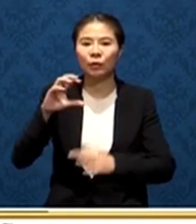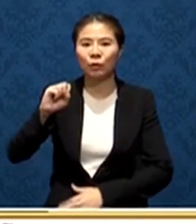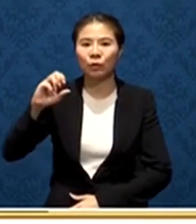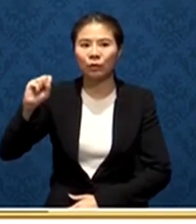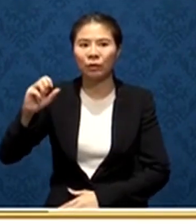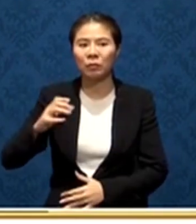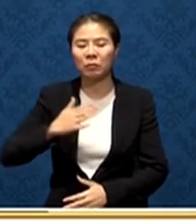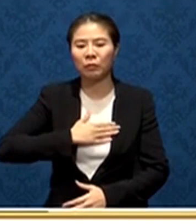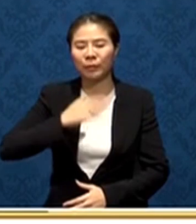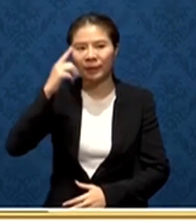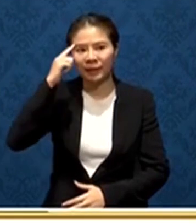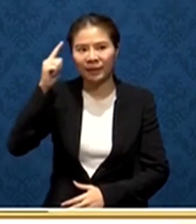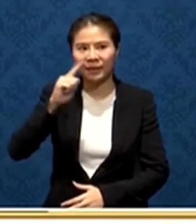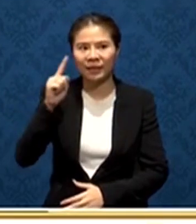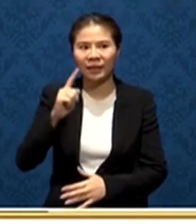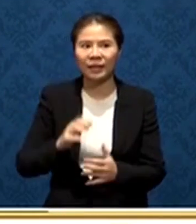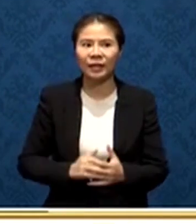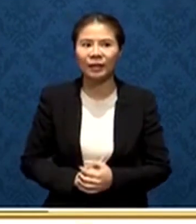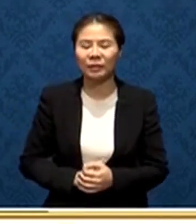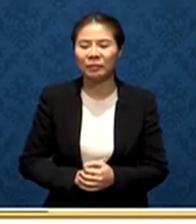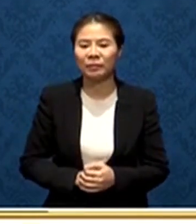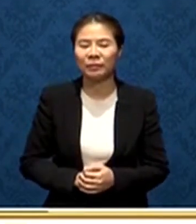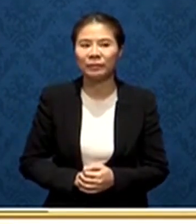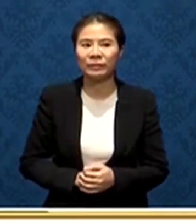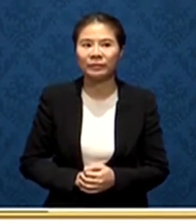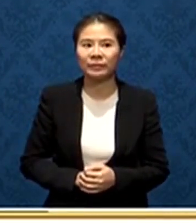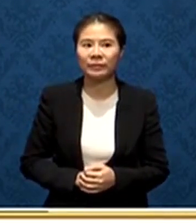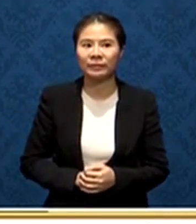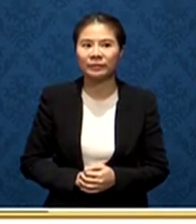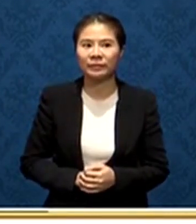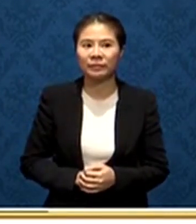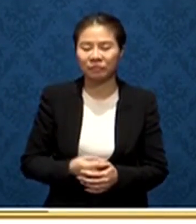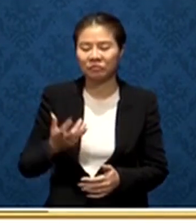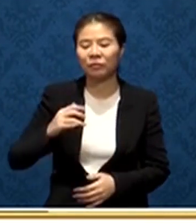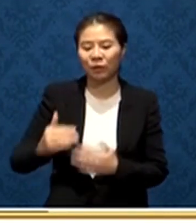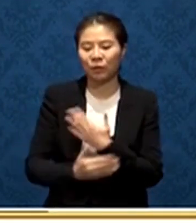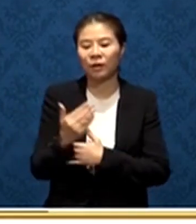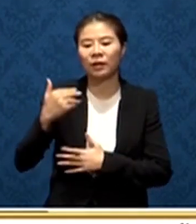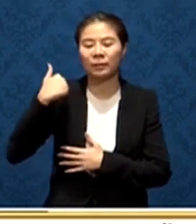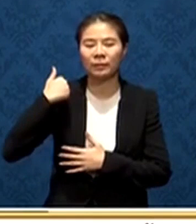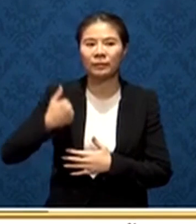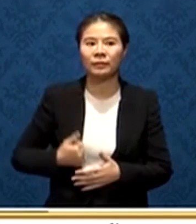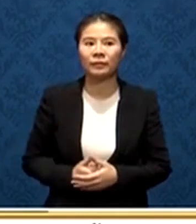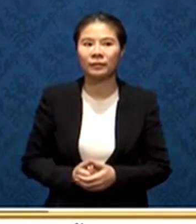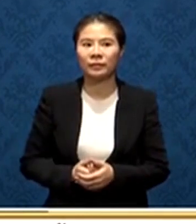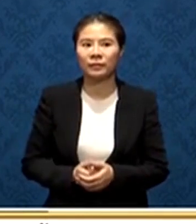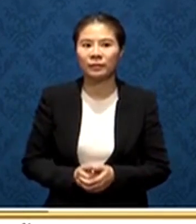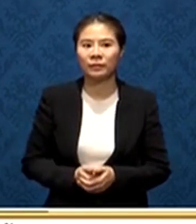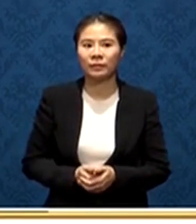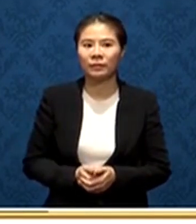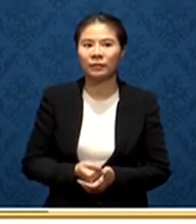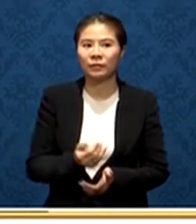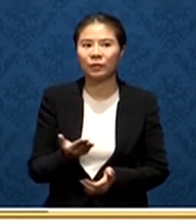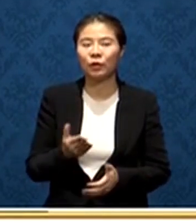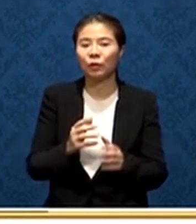ผมคิดว่าโอ้โหมันไกลพอสมควรนะครับแต่คิดได้ครับคิดได้ครับแต่ก็ขออนุญาต